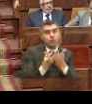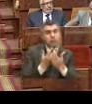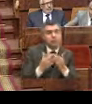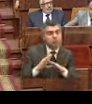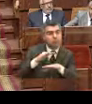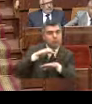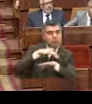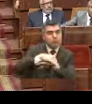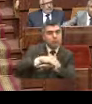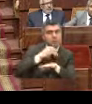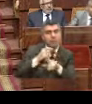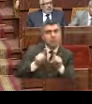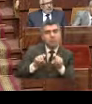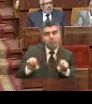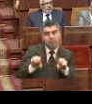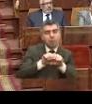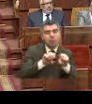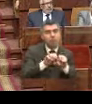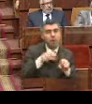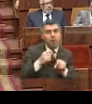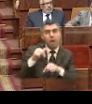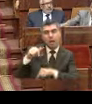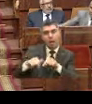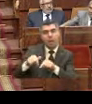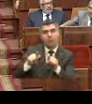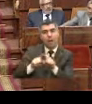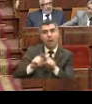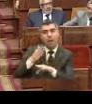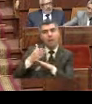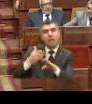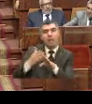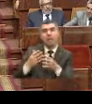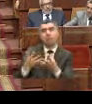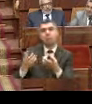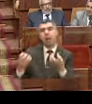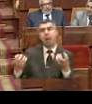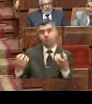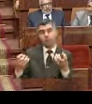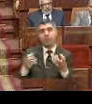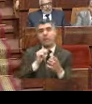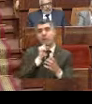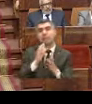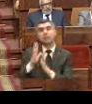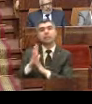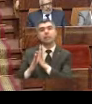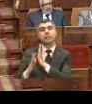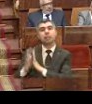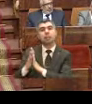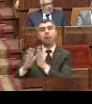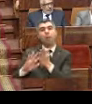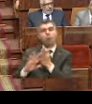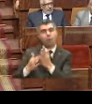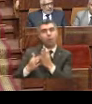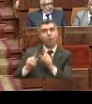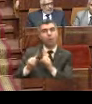لم تعد صالحه للاستعمال لاسباب عده، منها تهالك هذه الاخيره او قدمها او عدم احترام معايير بعض المشاريع